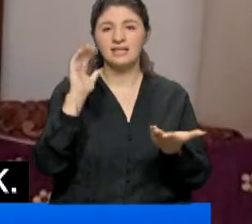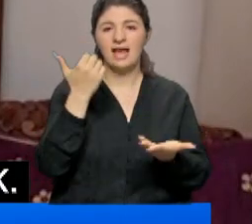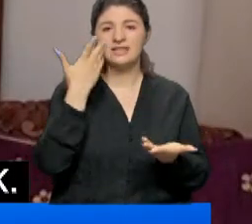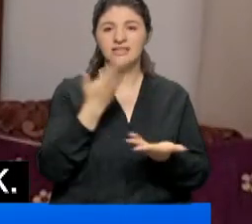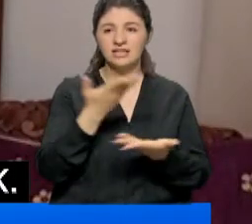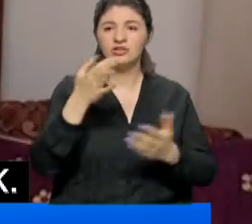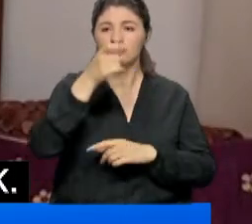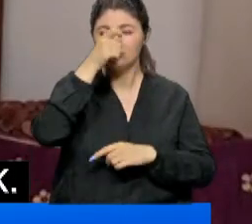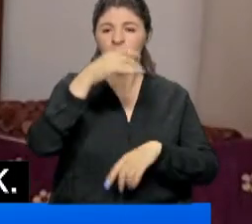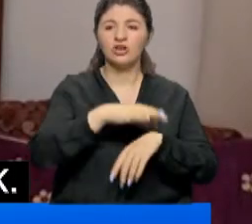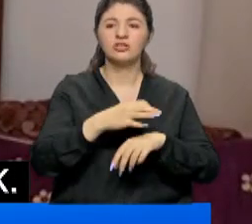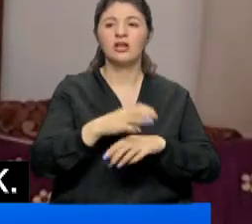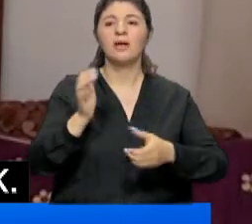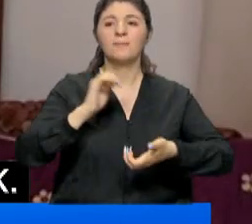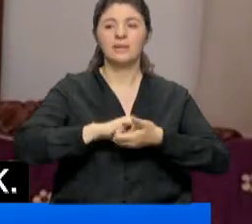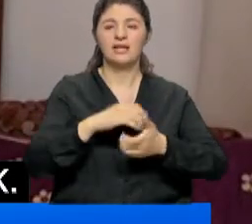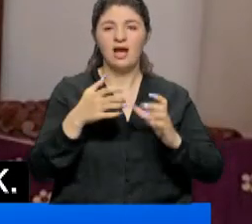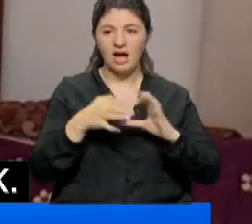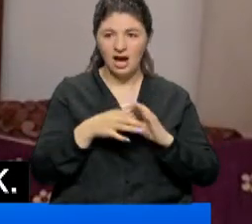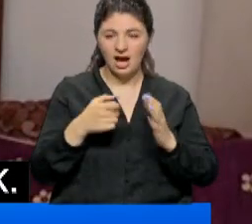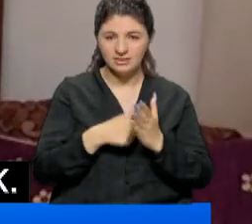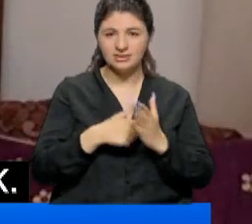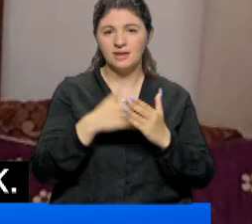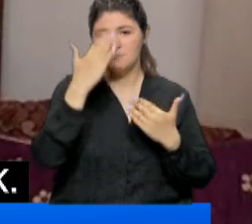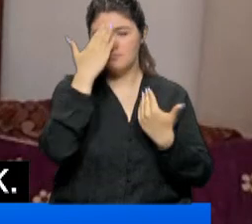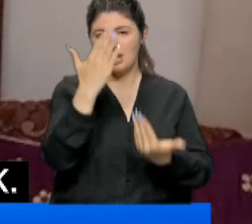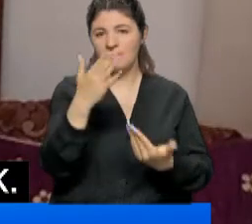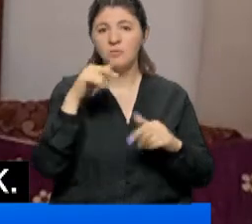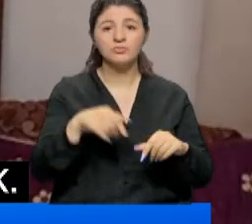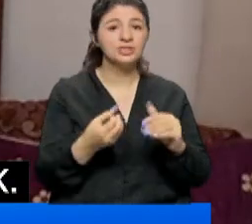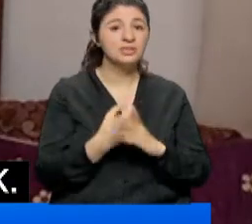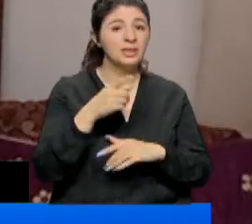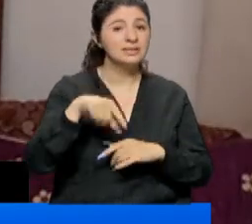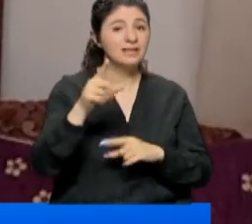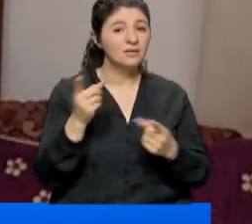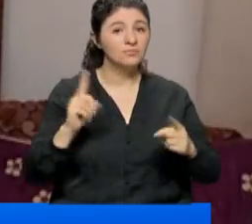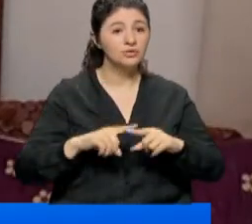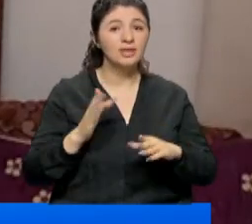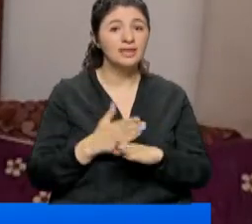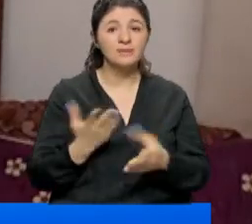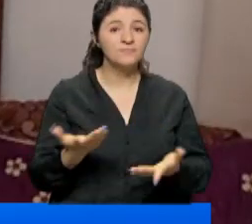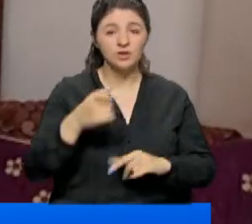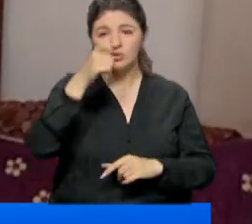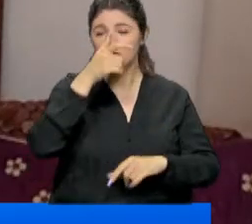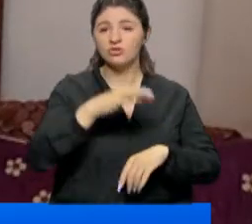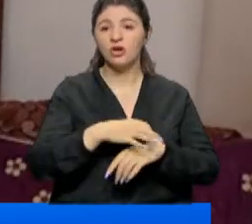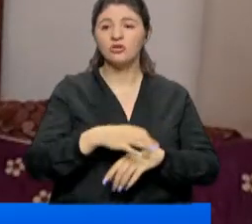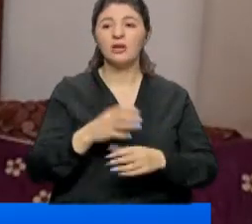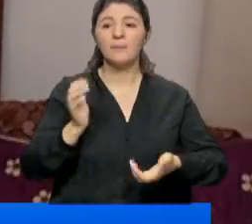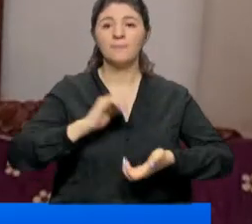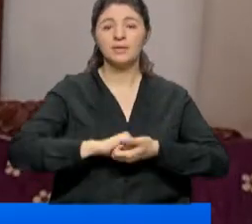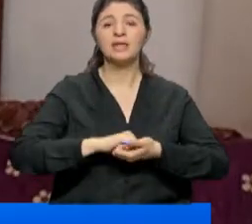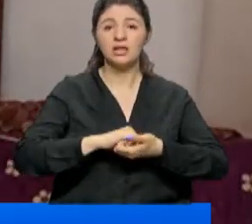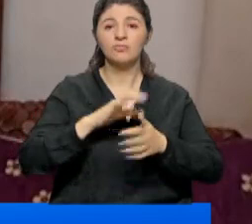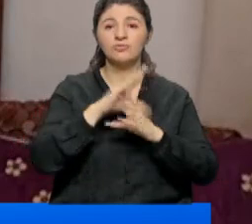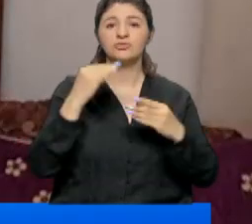izleyicilerin de Türk tabipleri birliği adına merhaba Bu sabah sizlerle buluşma nedenimiz Türk tabipleri Birliği'nin